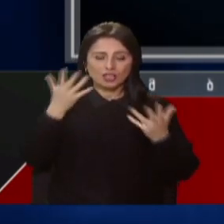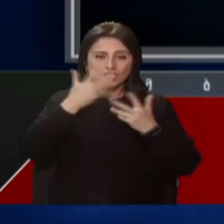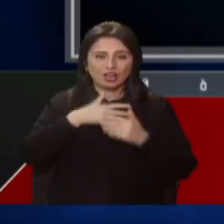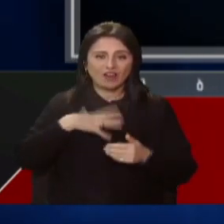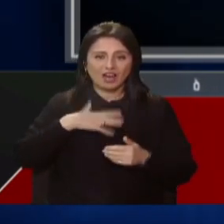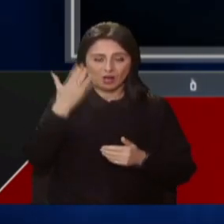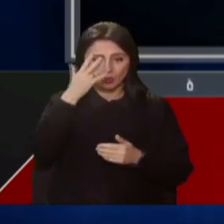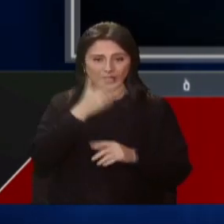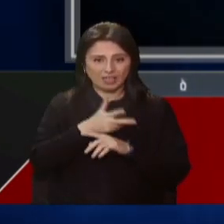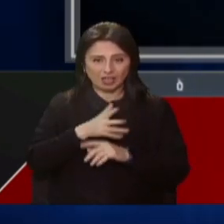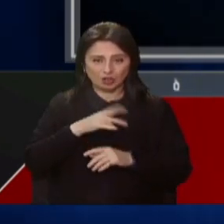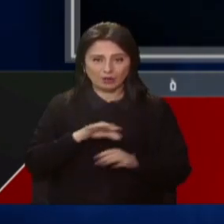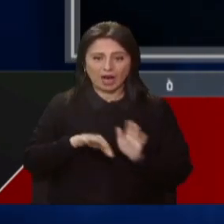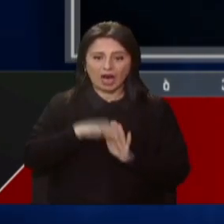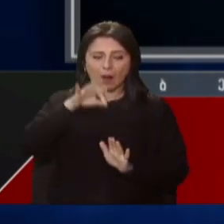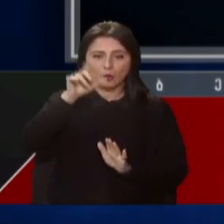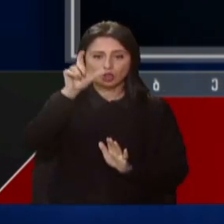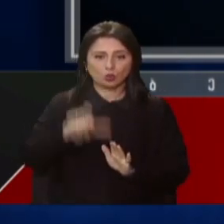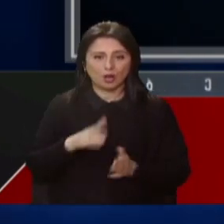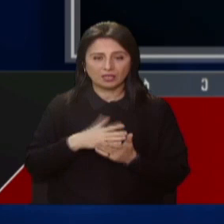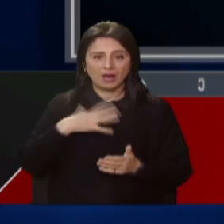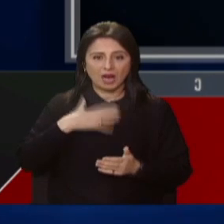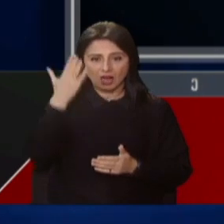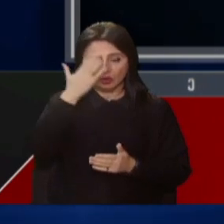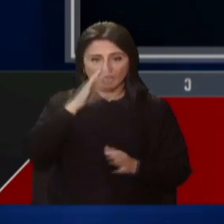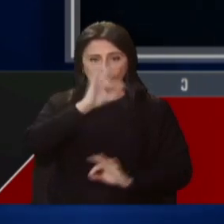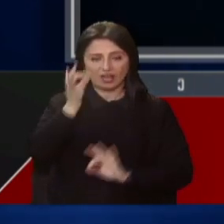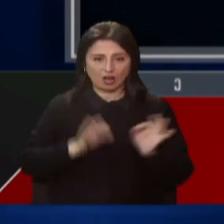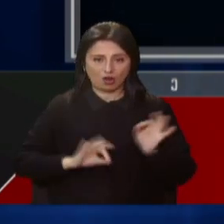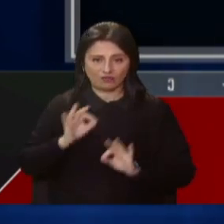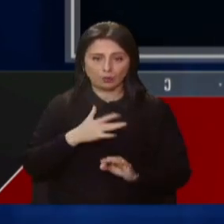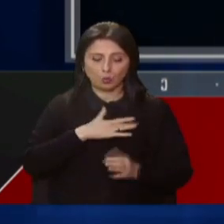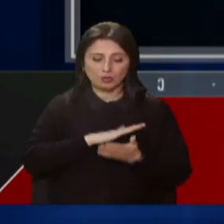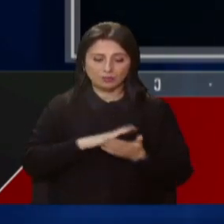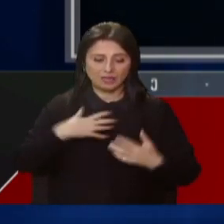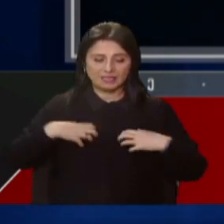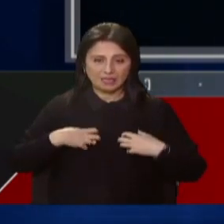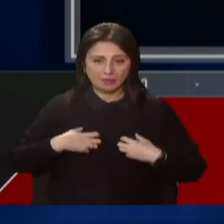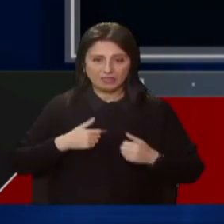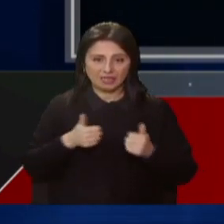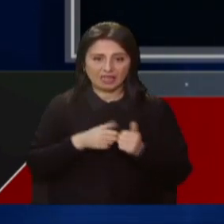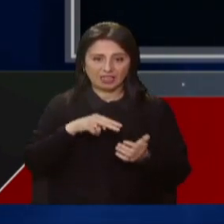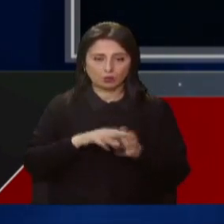ქართულ მაყურებელს. იგი გამორჩეულ ფიგურად დარჩება ქართული კინოხელოვნების ისტორიაში. გულწრფელ სამძიმარს